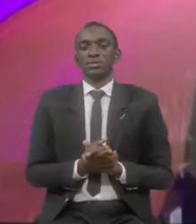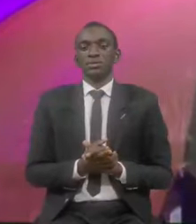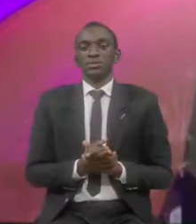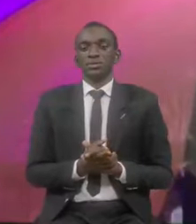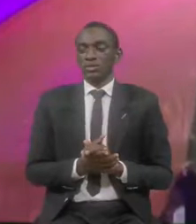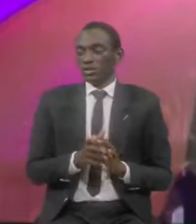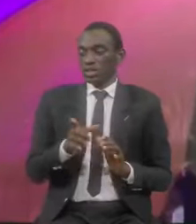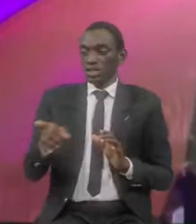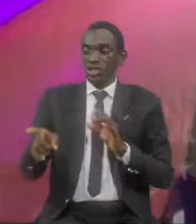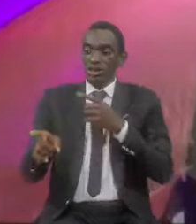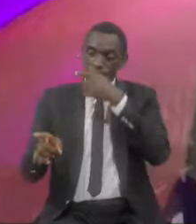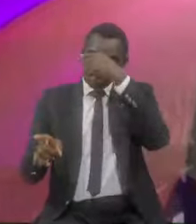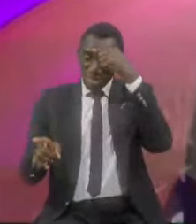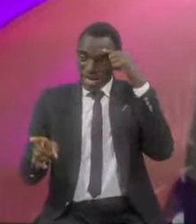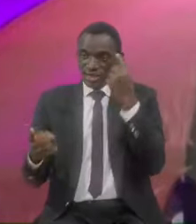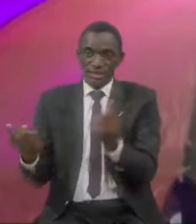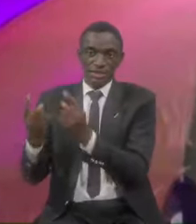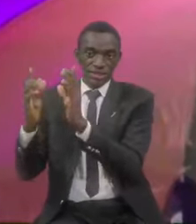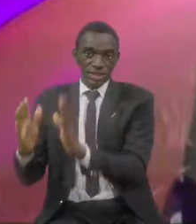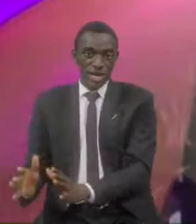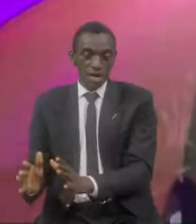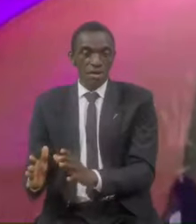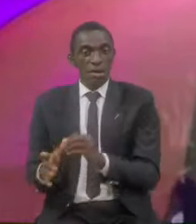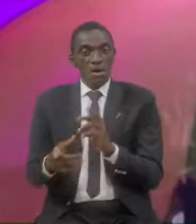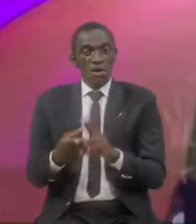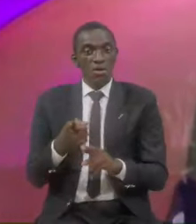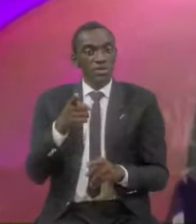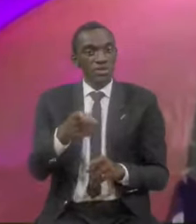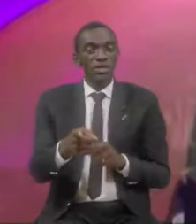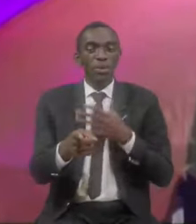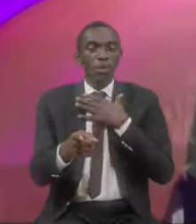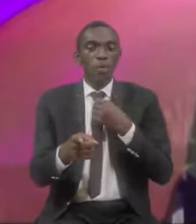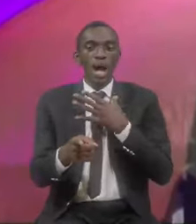Un pécheur noir, un pécheur blanc,